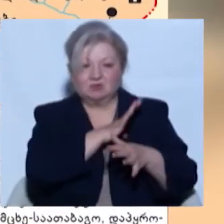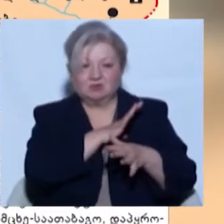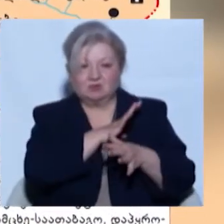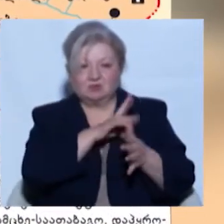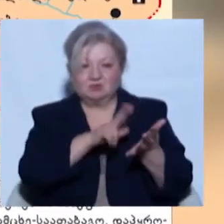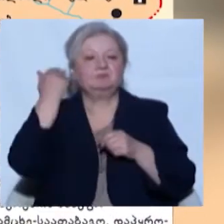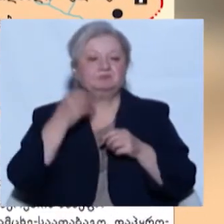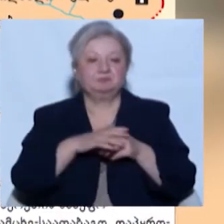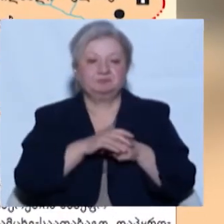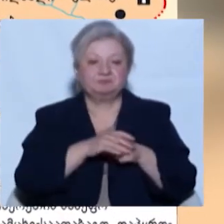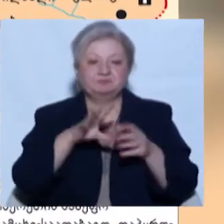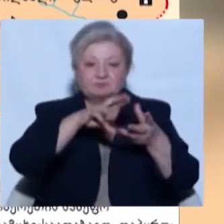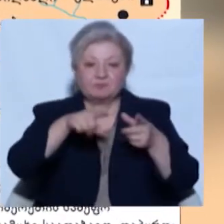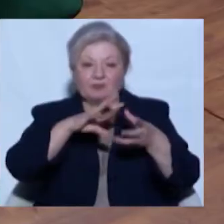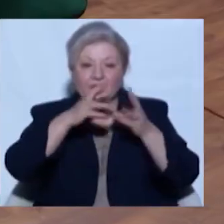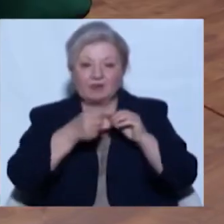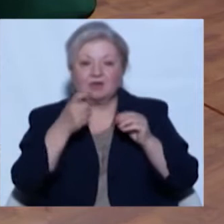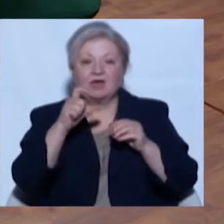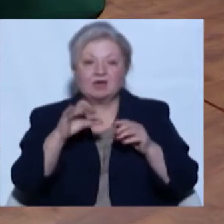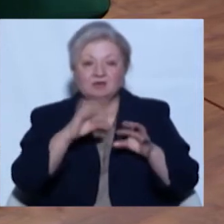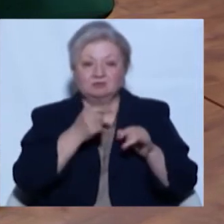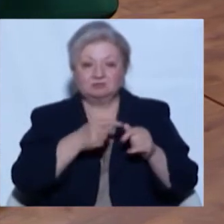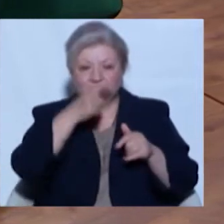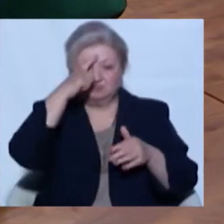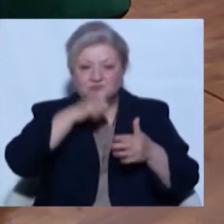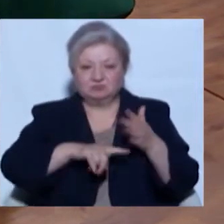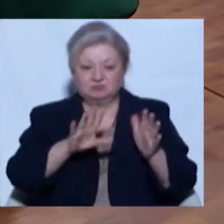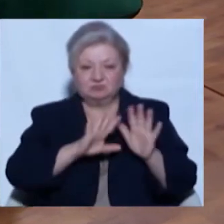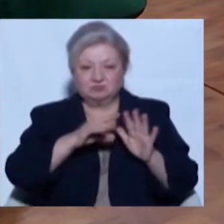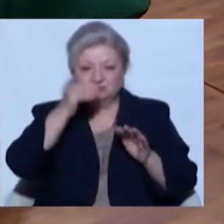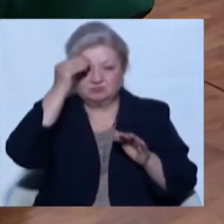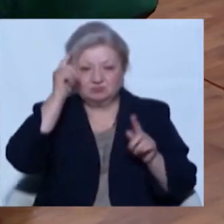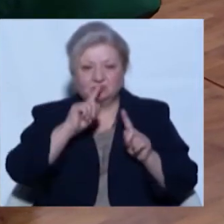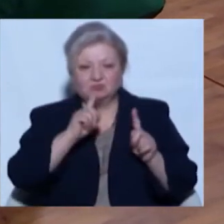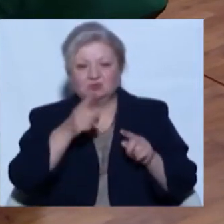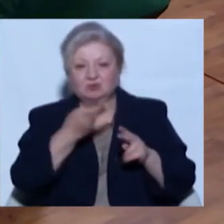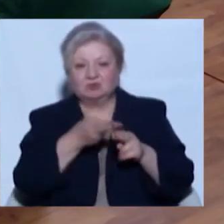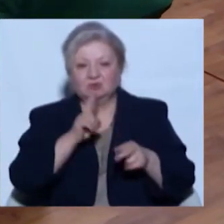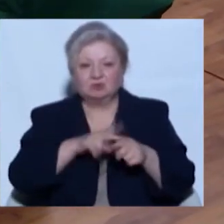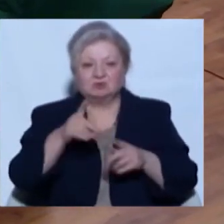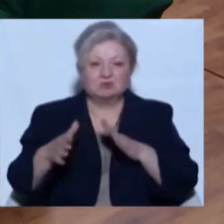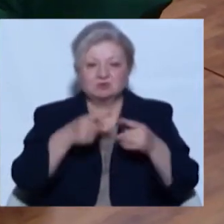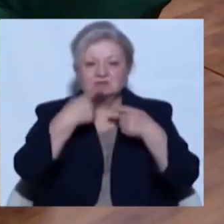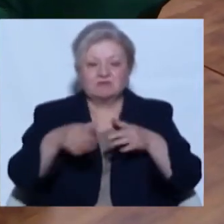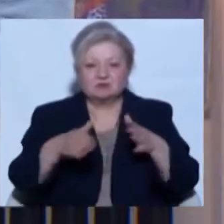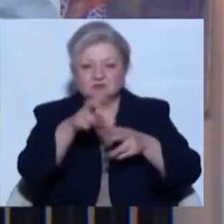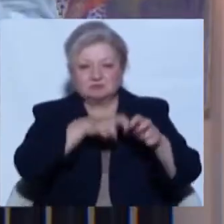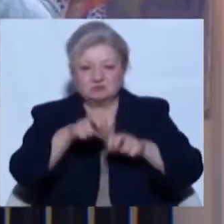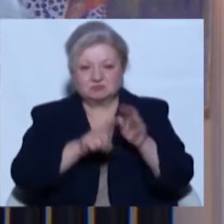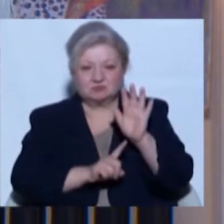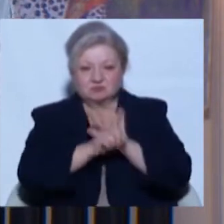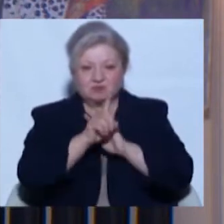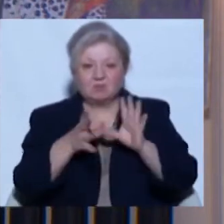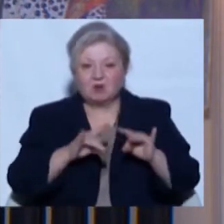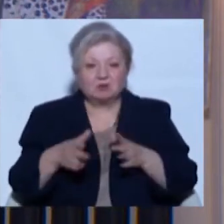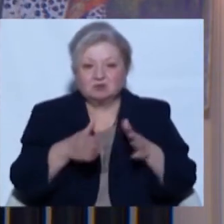იმპერატორის ერთგულებაზე. ამ ყველაფერმა ერეკლეს ძალიან გაუცრუა იმედები და მან ალტერნატიული გზების ძიება დაიწყო, მაგრამ ალტერნატიული